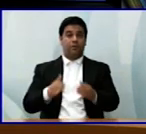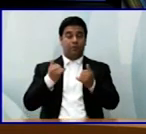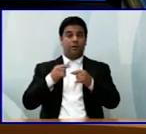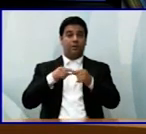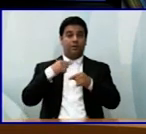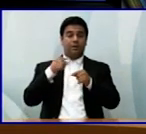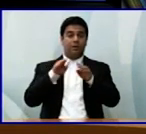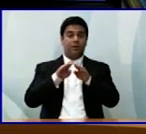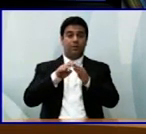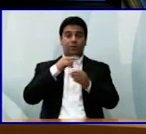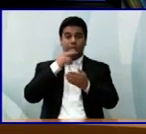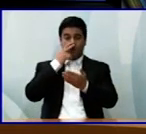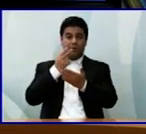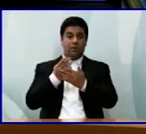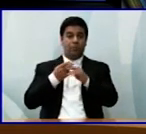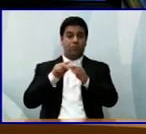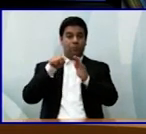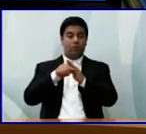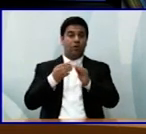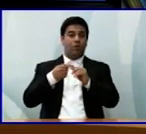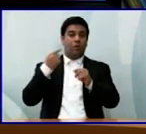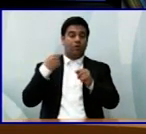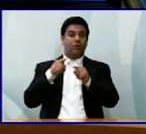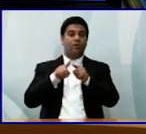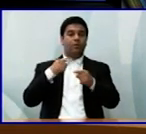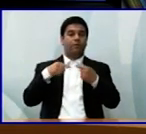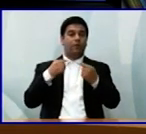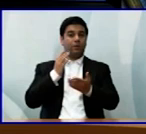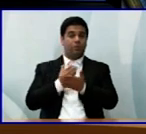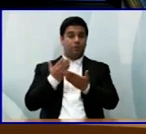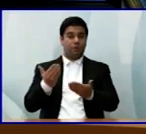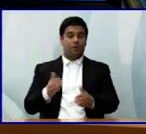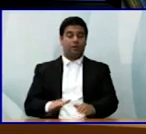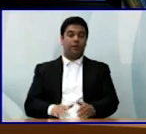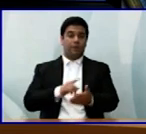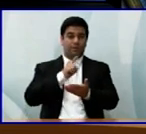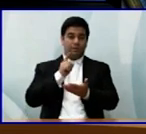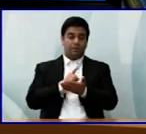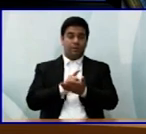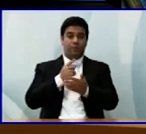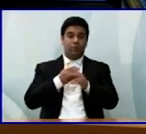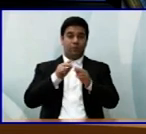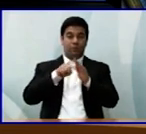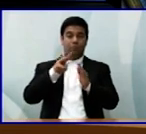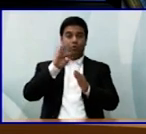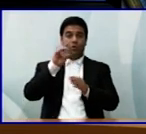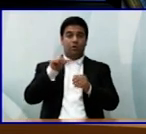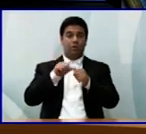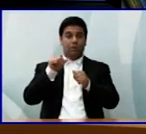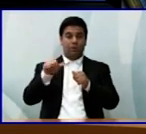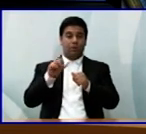keyingi tenglamaga e'tibor bering. U oldingilardan nimasi bilan farq qildi? Albatta, uning moduldan